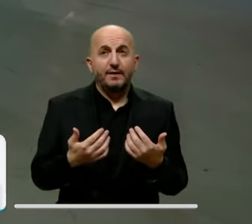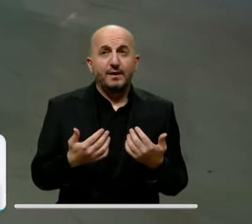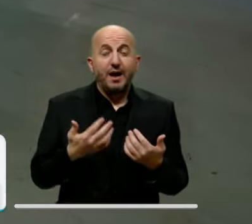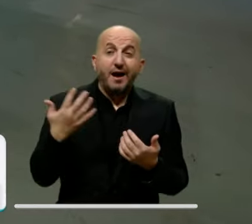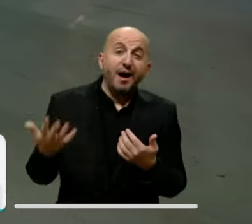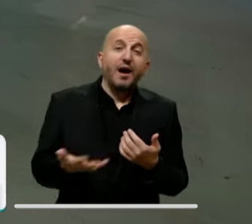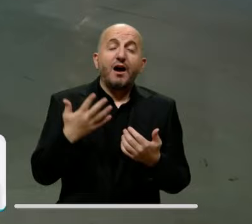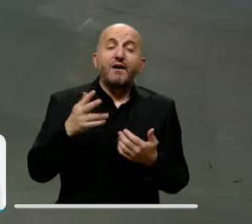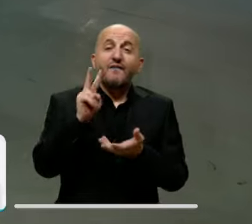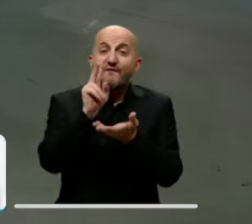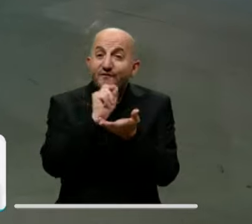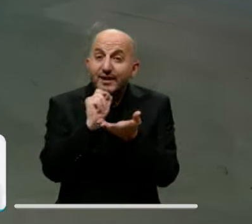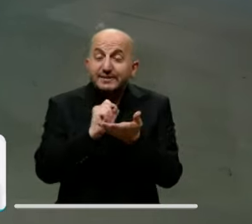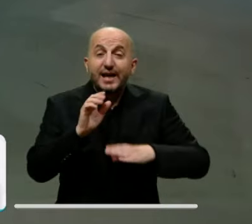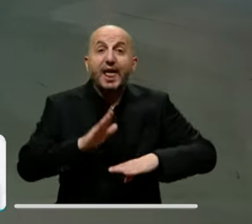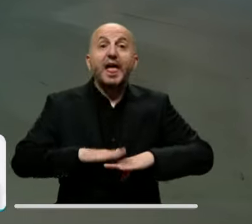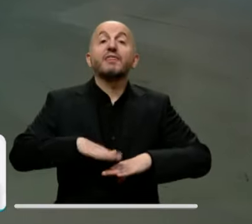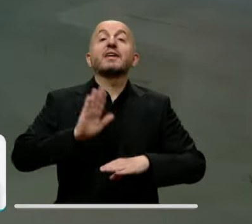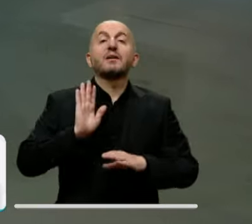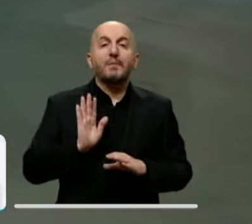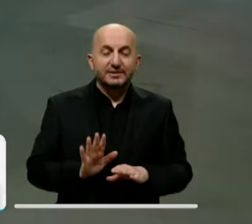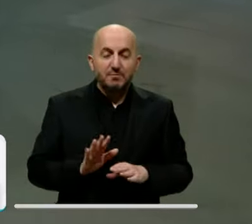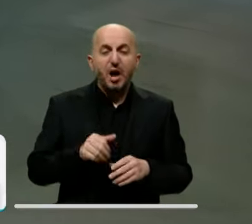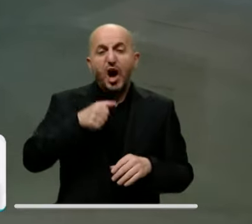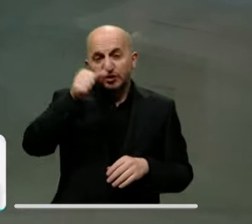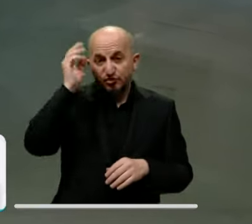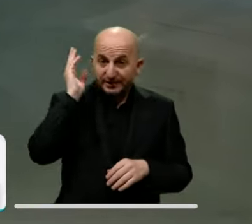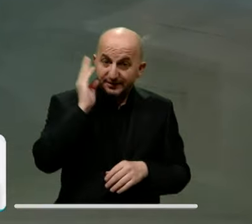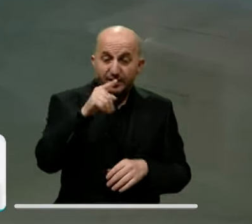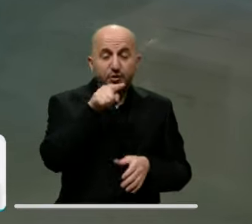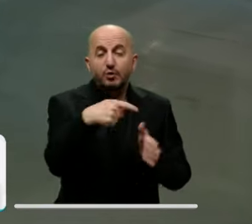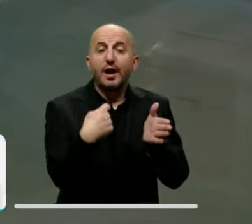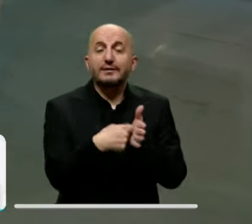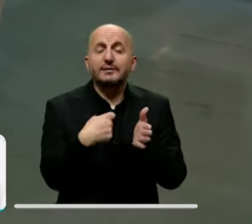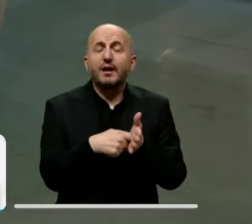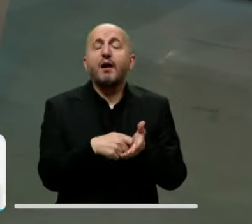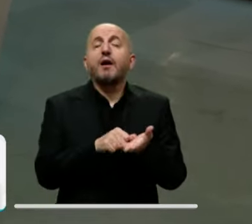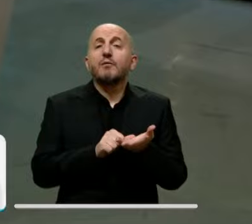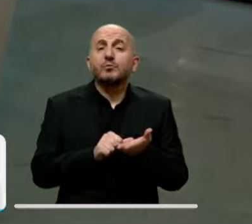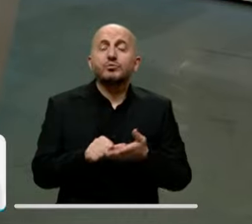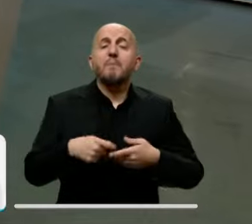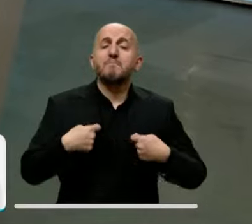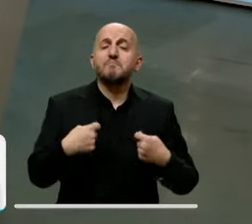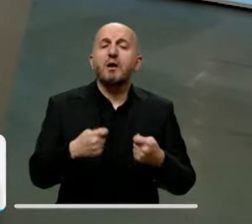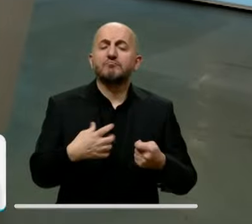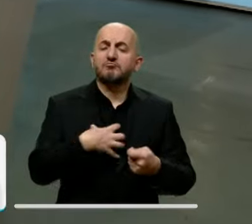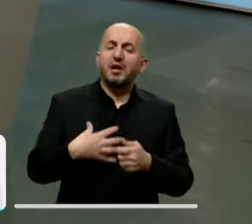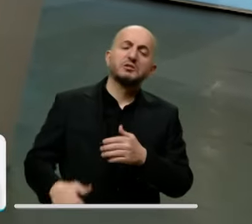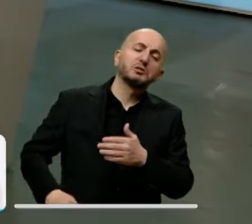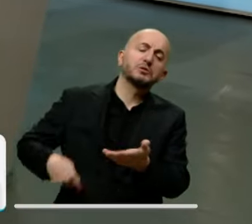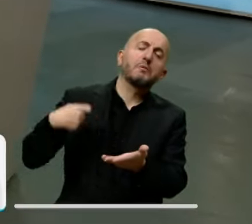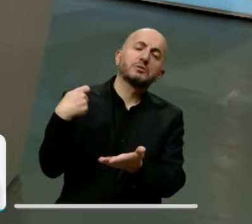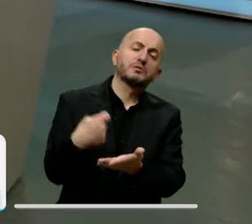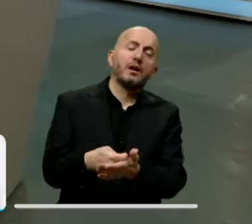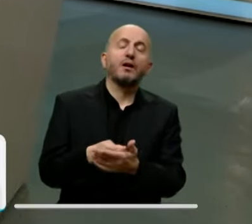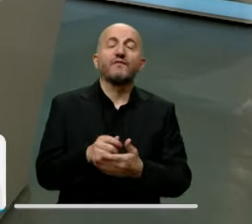Eğer vasiyyet edilmese bile hacca giderse onun adına ve bütün bu masrafları da bizzat kendisi